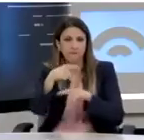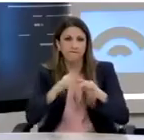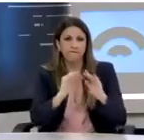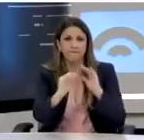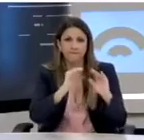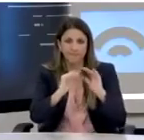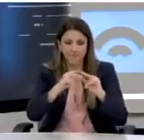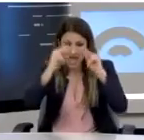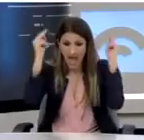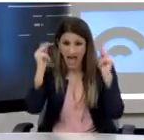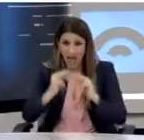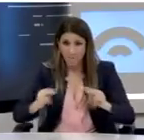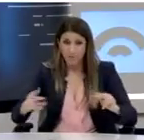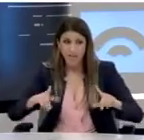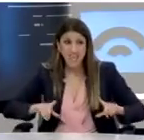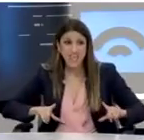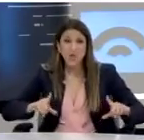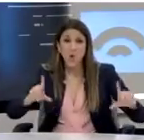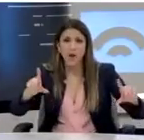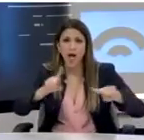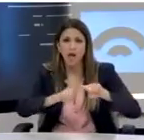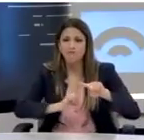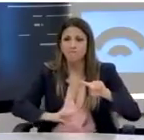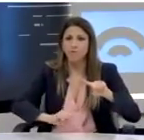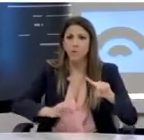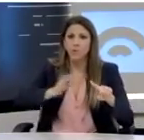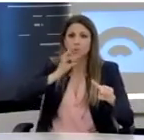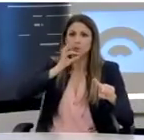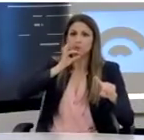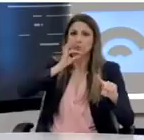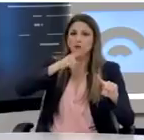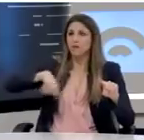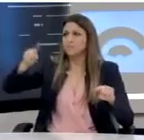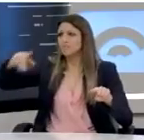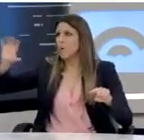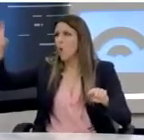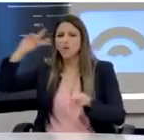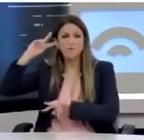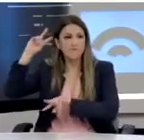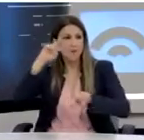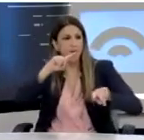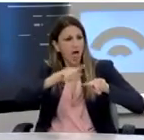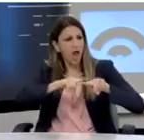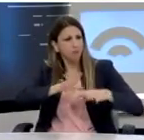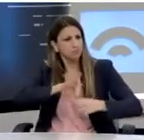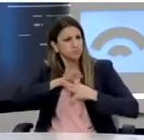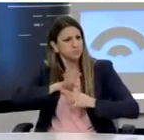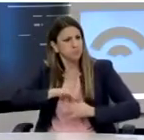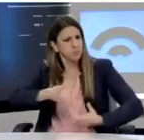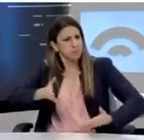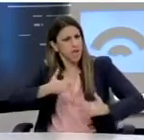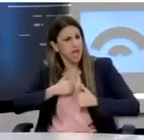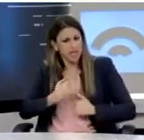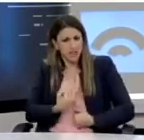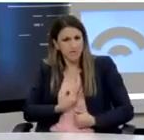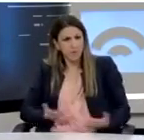δημιουργώντας τη διεθνή κοινή γνώμη την εικόνα μιας χώρας φοβικής, χωρίς εθνική αυτοπεποίθηση, με τον